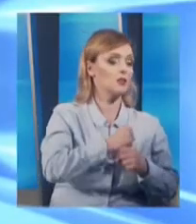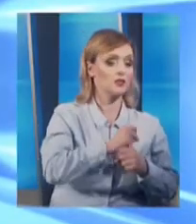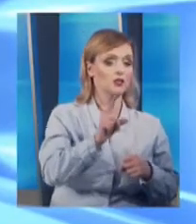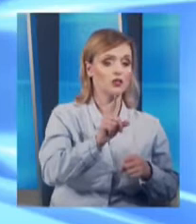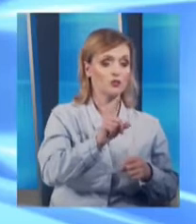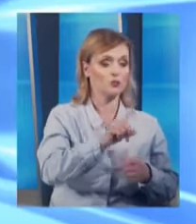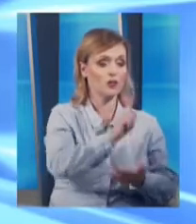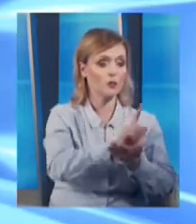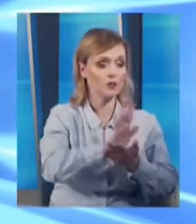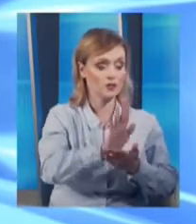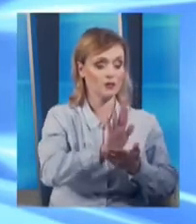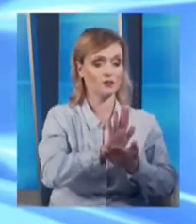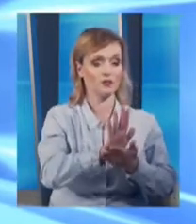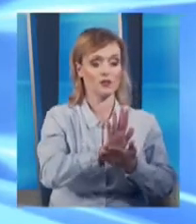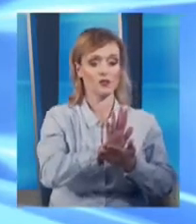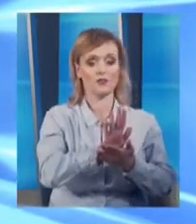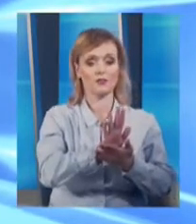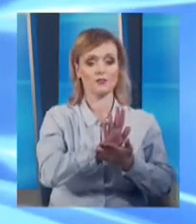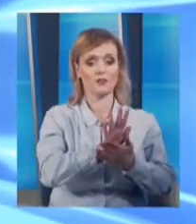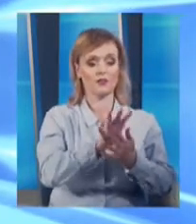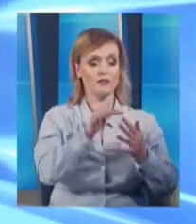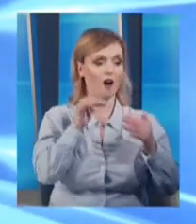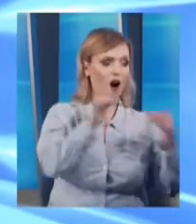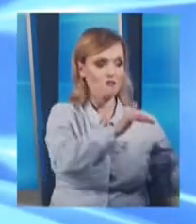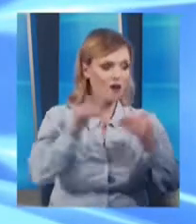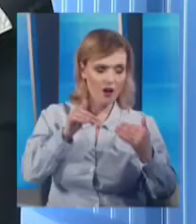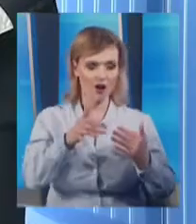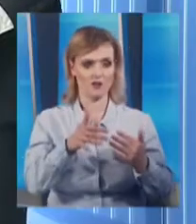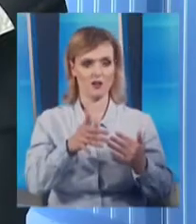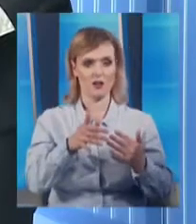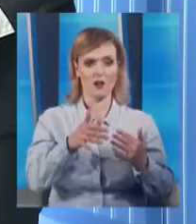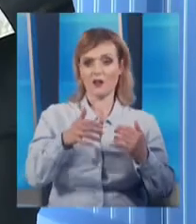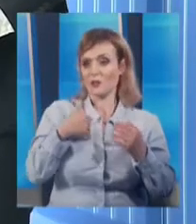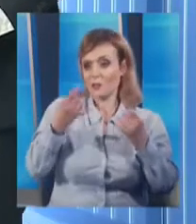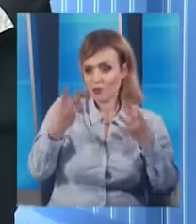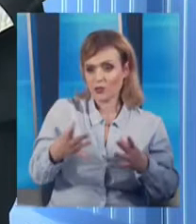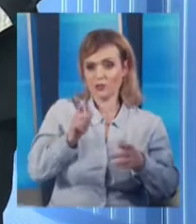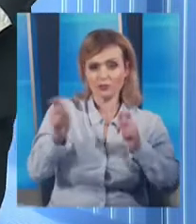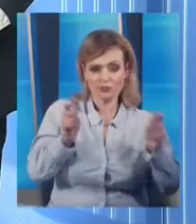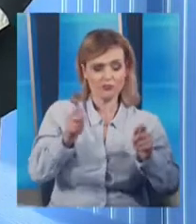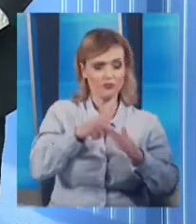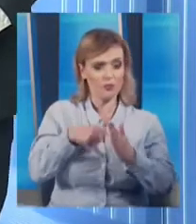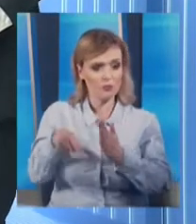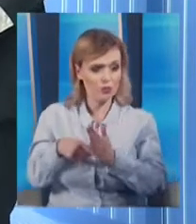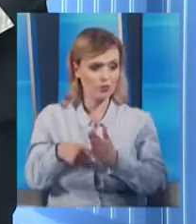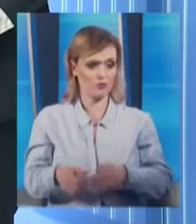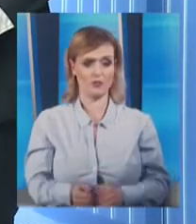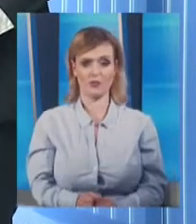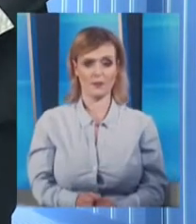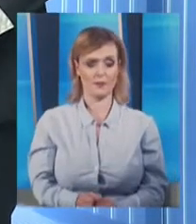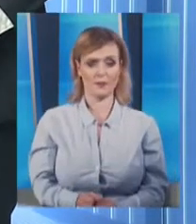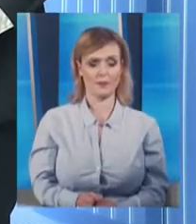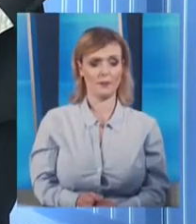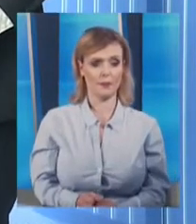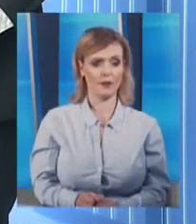nu e neapărat necesar să atacați sau să, dar chiar pot fi adresate întrebări, pot fi